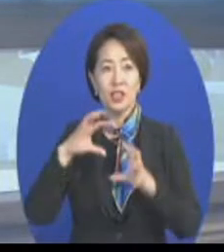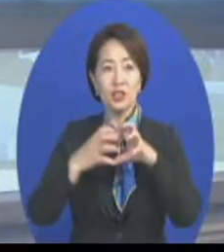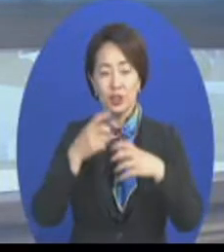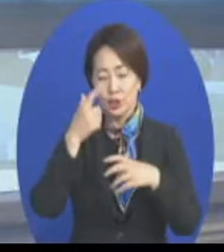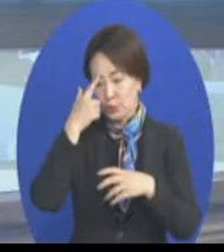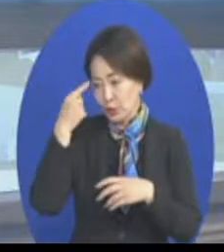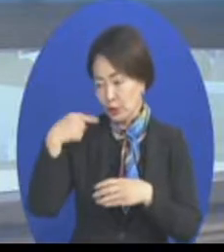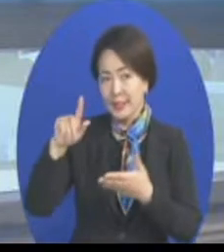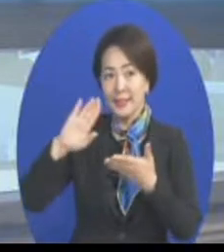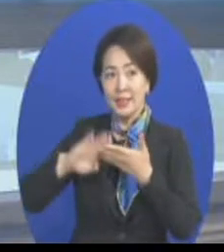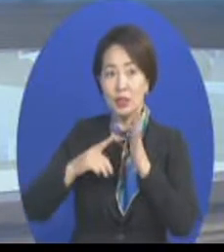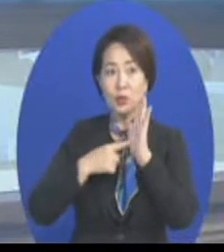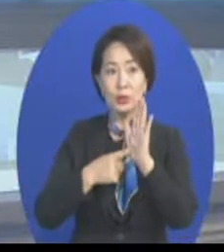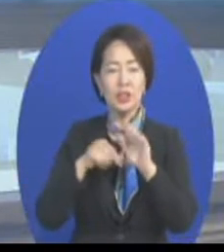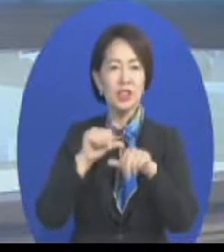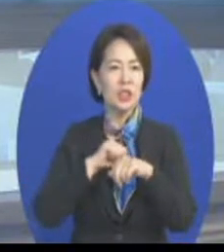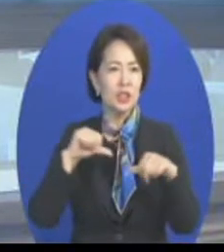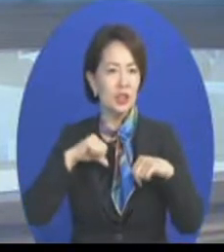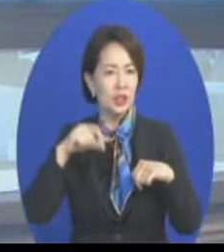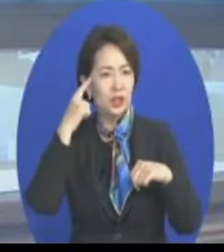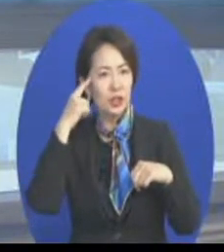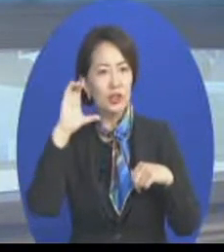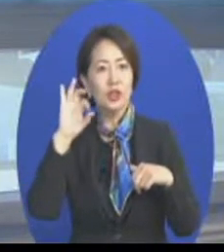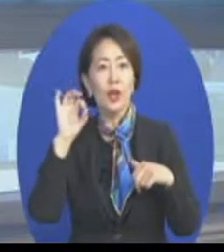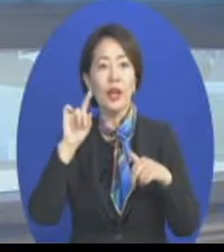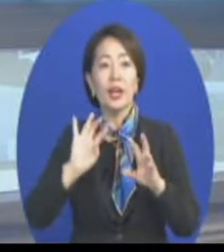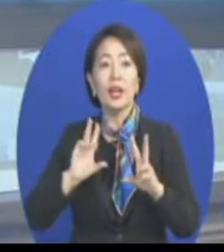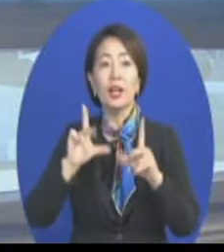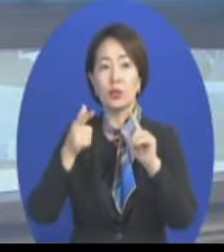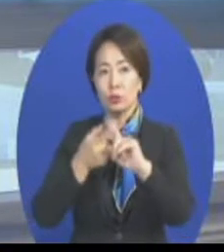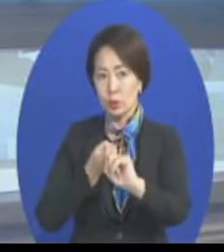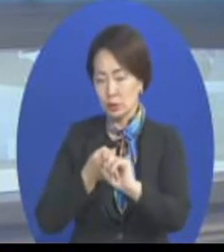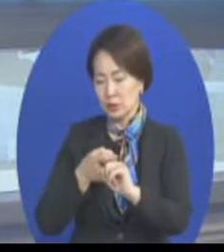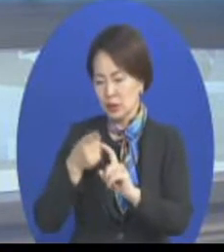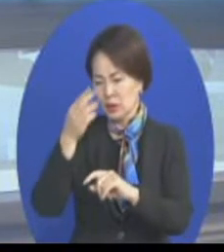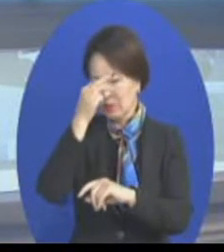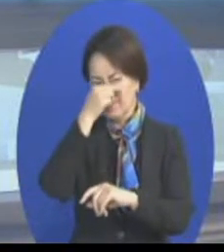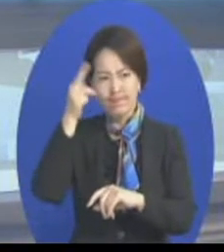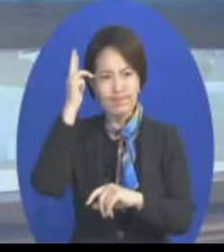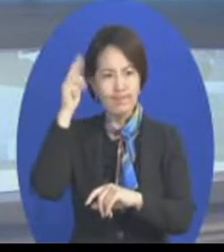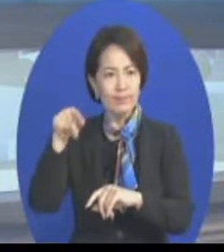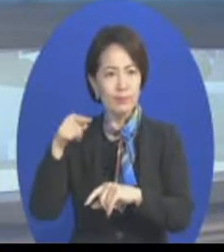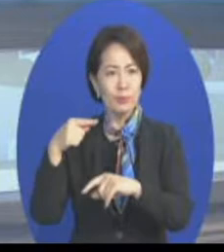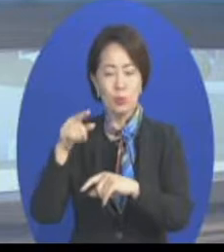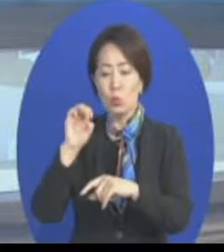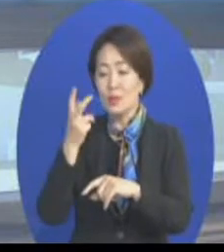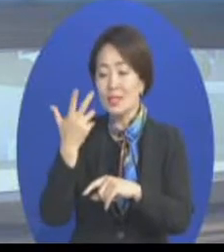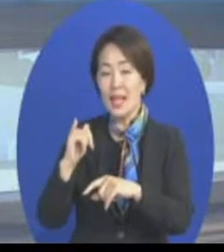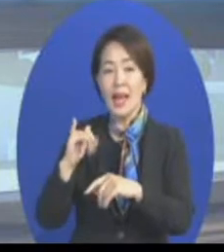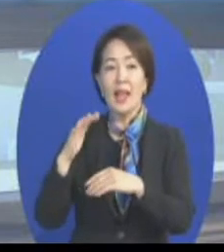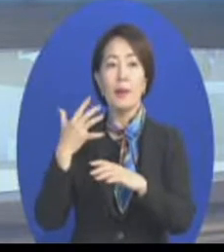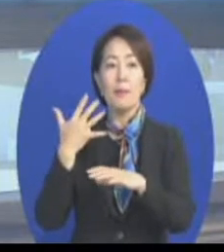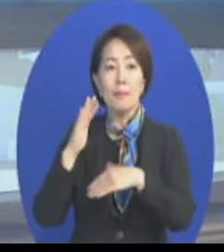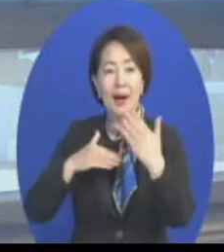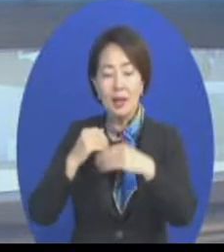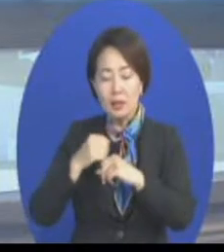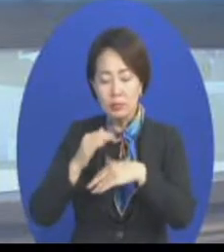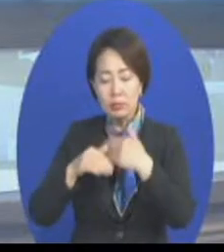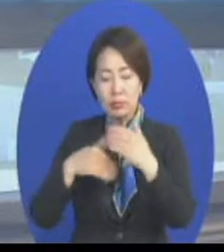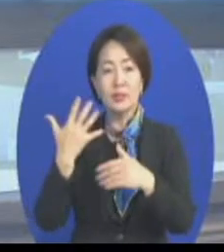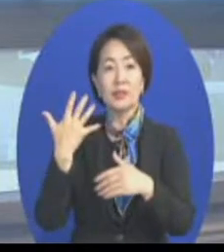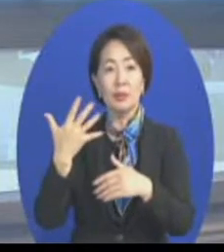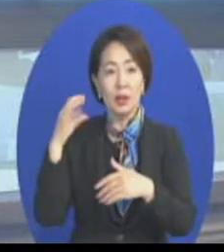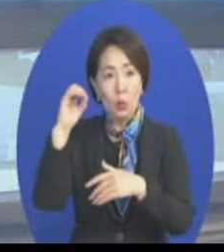Дэлхийд Монголыг сурталчилж таниулах, иргэдийг соён гэгэрүүлэх чиглэлсэн Чингис хаан музейн барилгын ажил 55% гүйцэтгэлтэй үргэлжилж байна. Энэ хавар 4-р сард